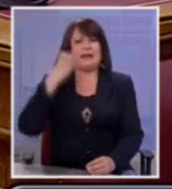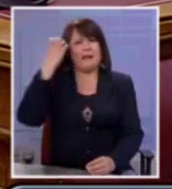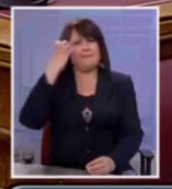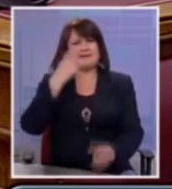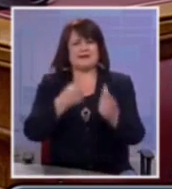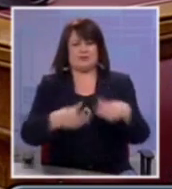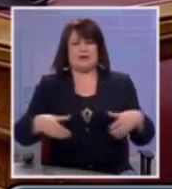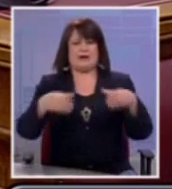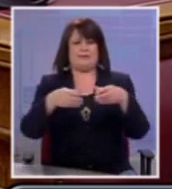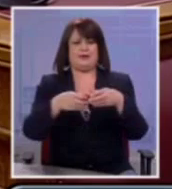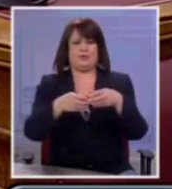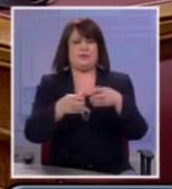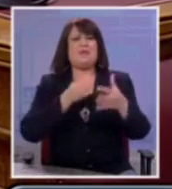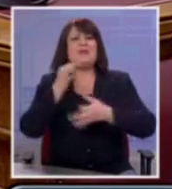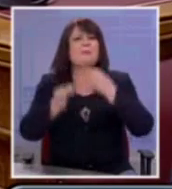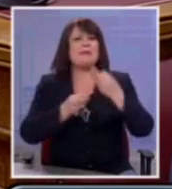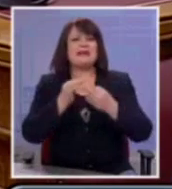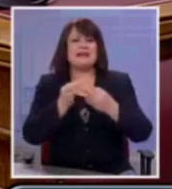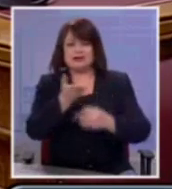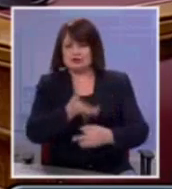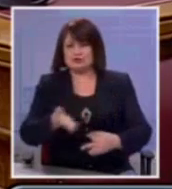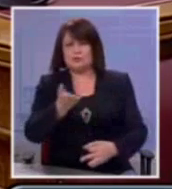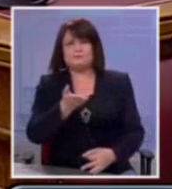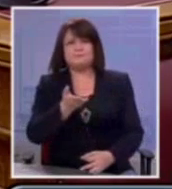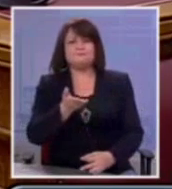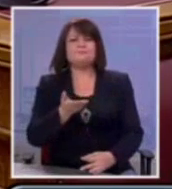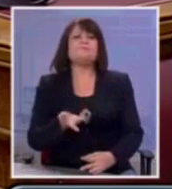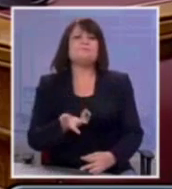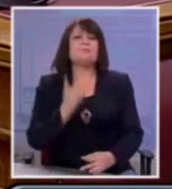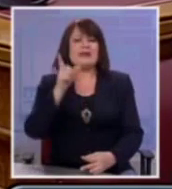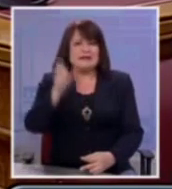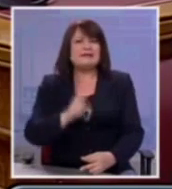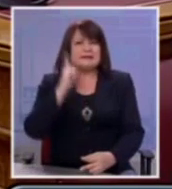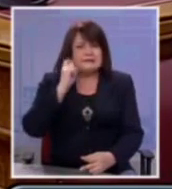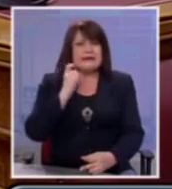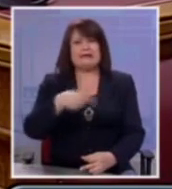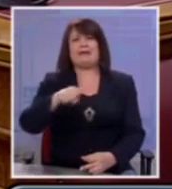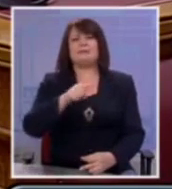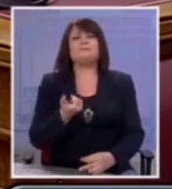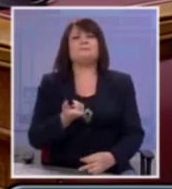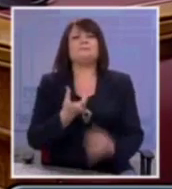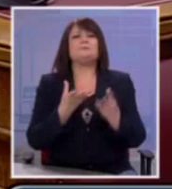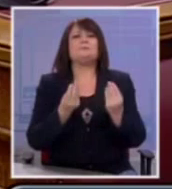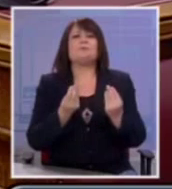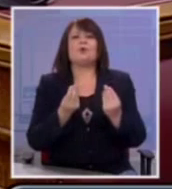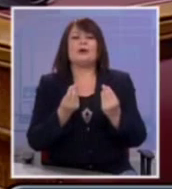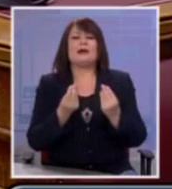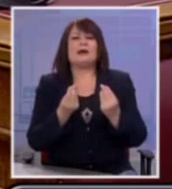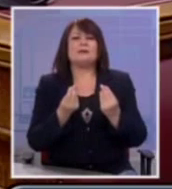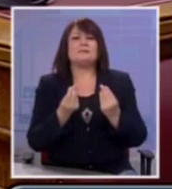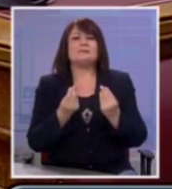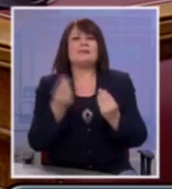επιστημονική επιτροπή. Εξάλλου, όπως θα γνωρίζετε, πολλά από